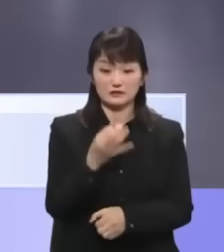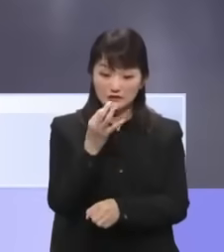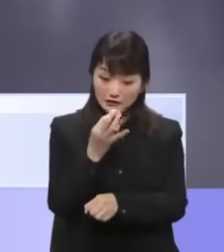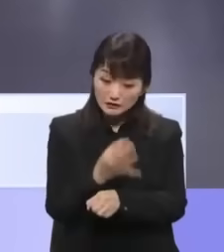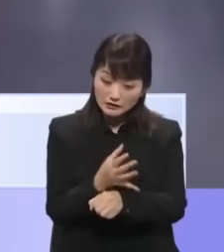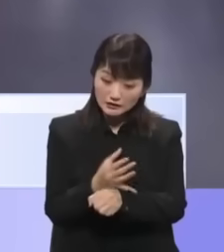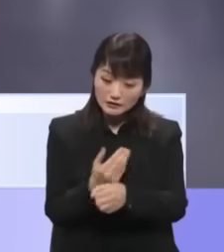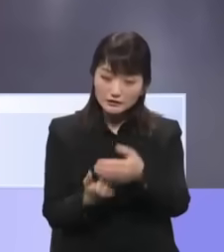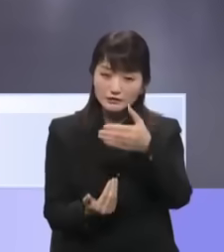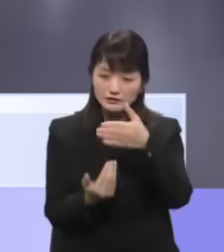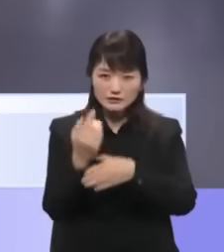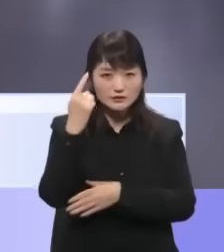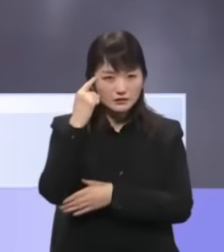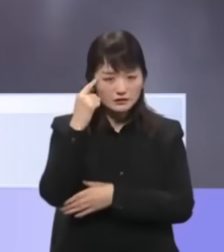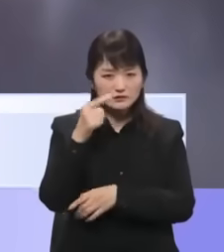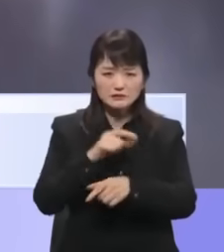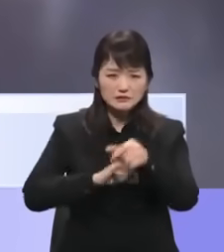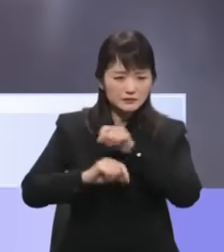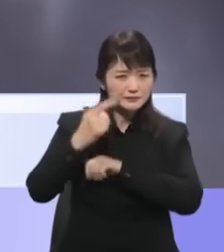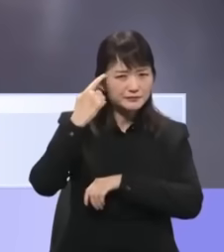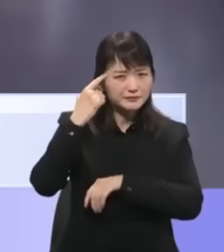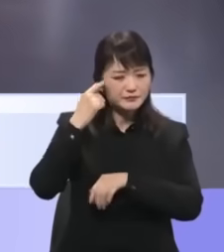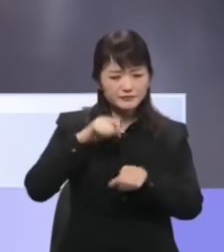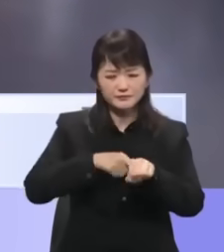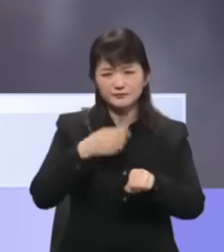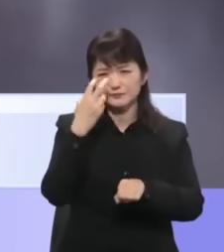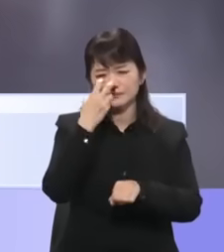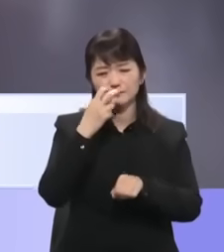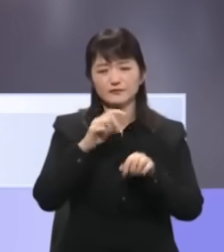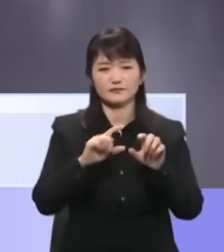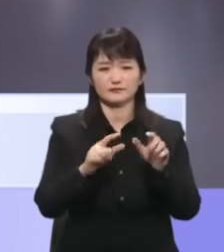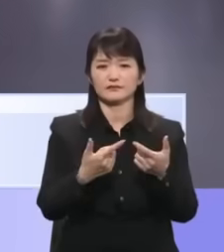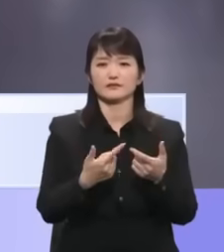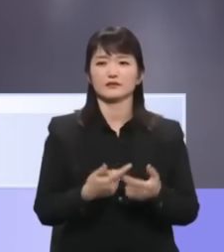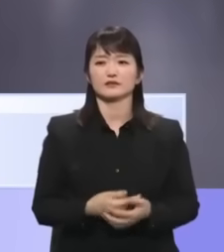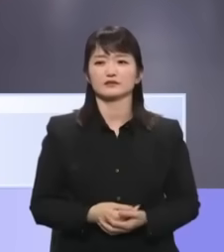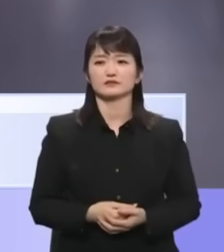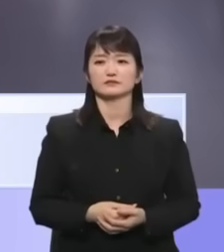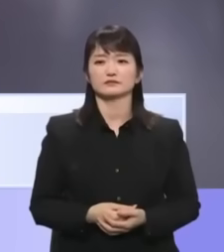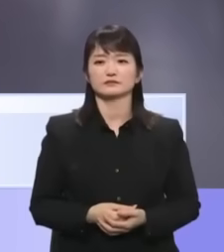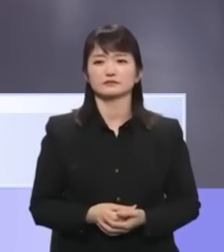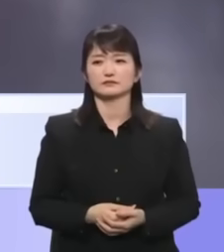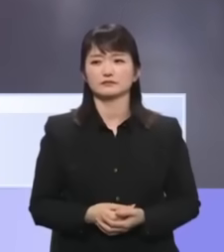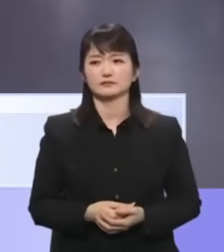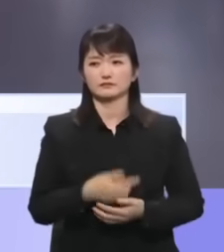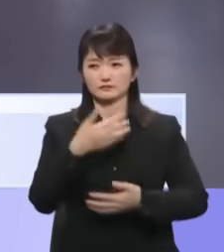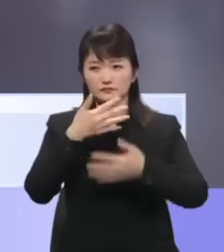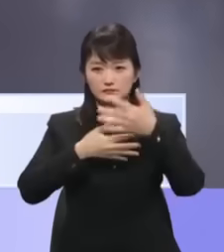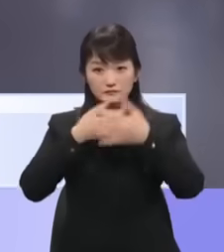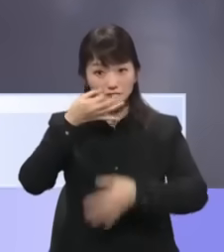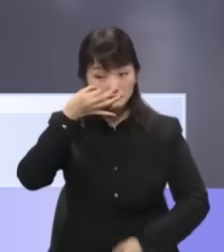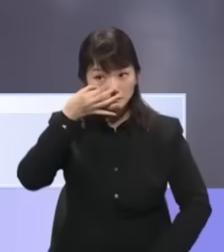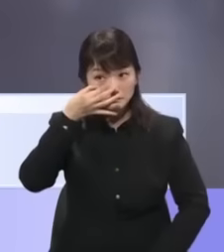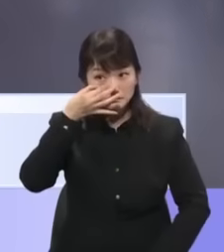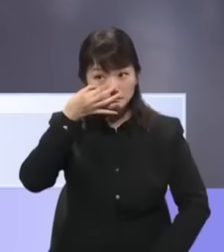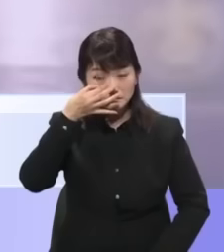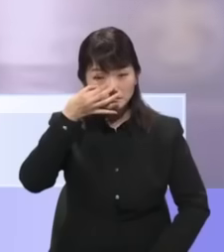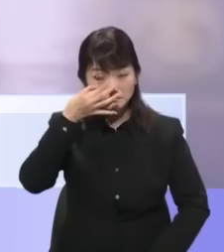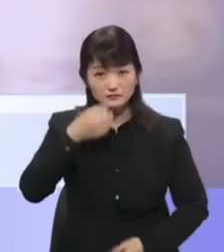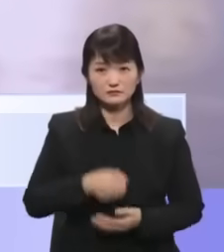적극적인 의지를 가지고 어 강제 주사를 진행하지 않았던 것으로 보이는데 사실 저 영상만 보더라도 사실 좀 흔하지